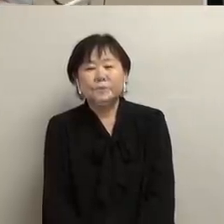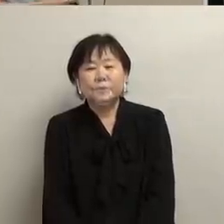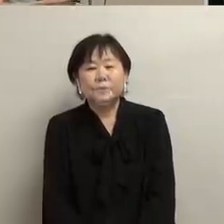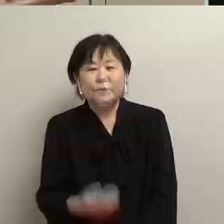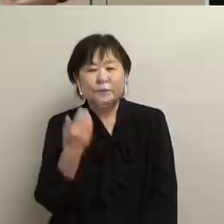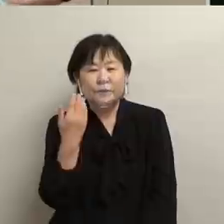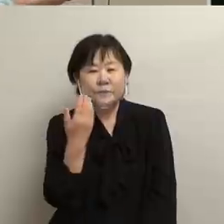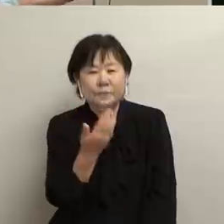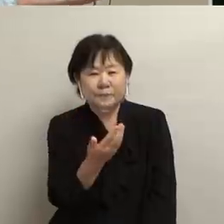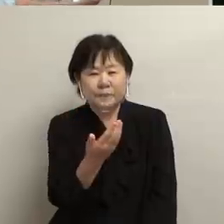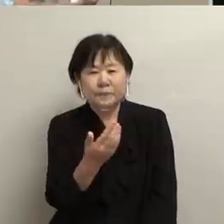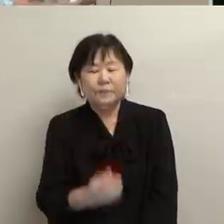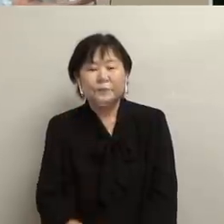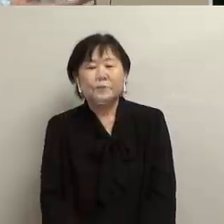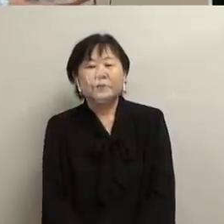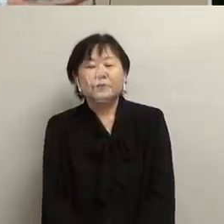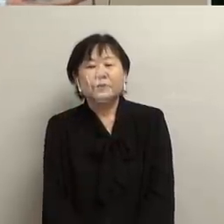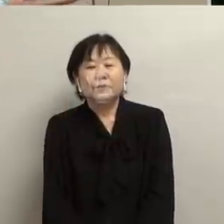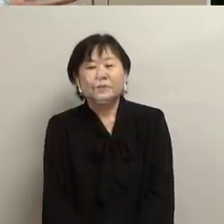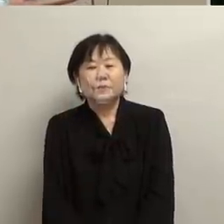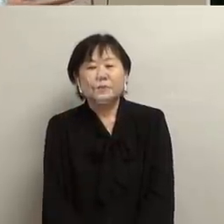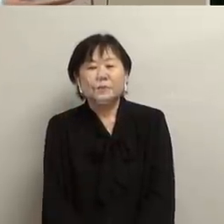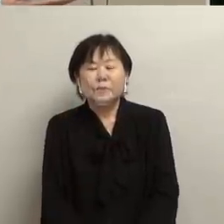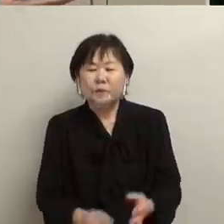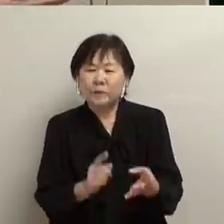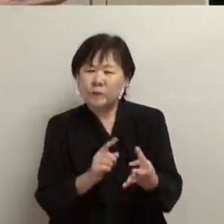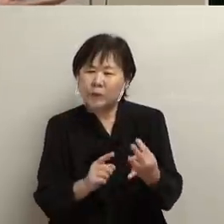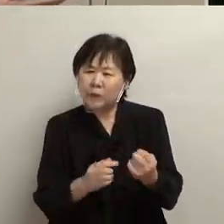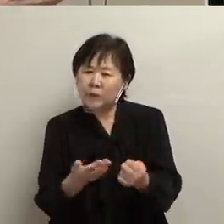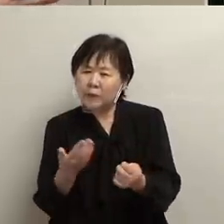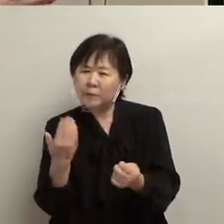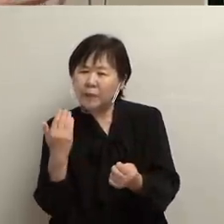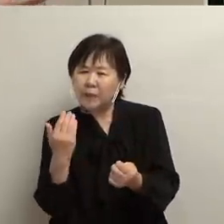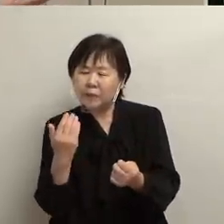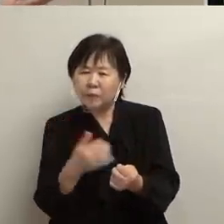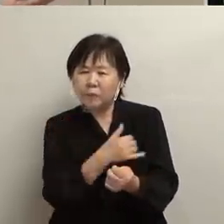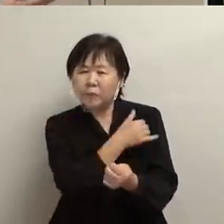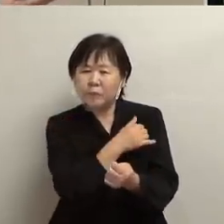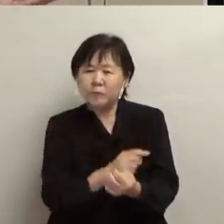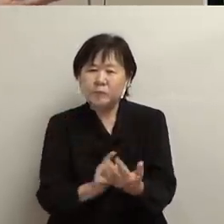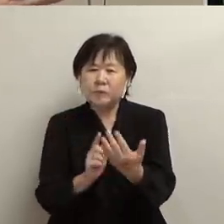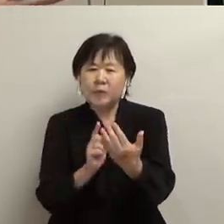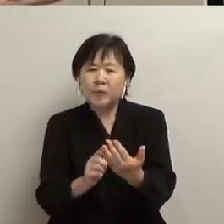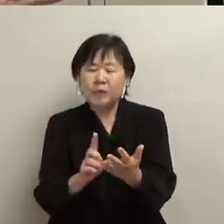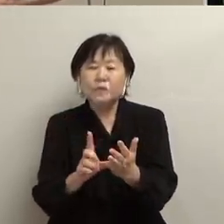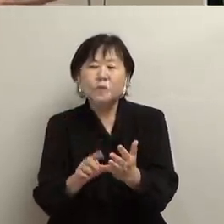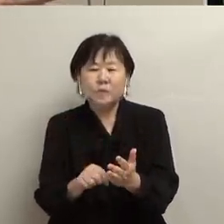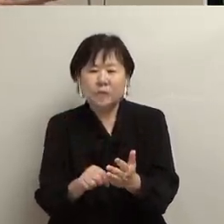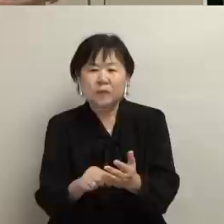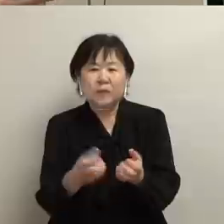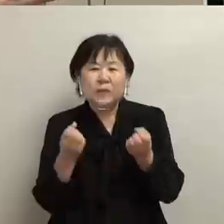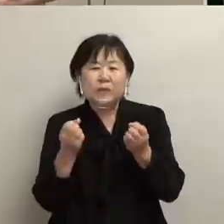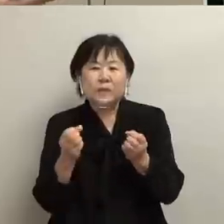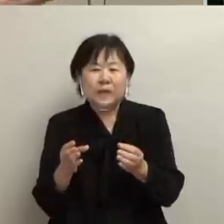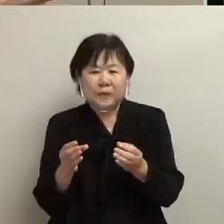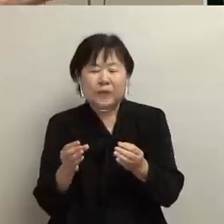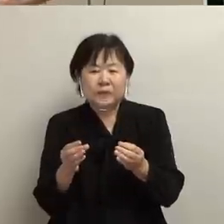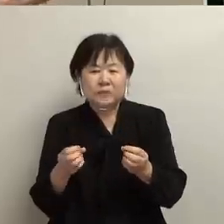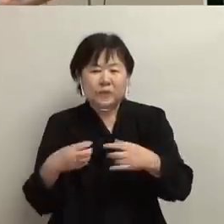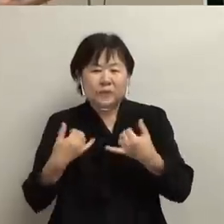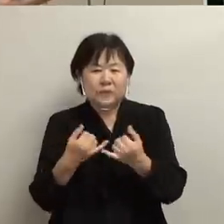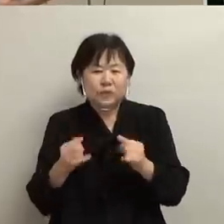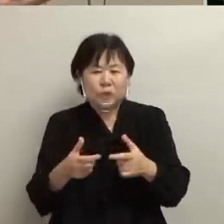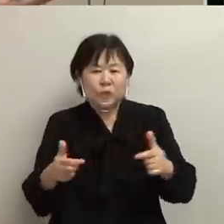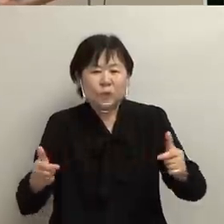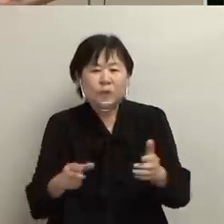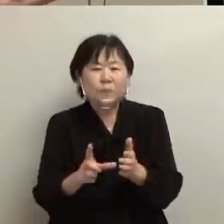ジョン新聞社はですえっと何回か前の会見でこれあげ校新規の患者さんが増えてくるとまぁそちらのその